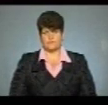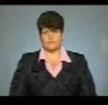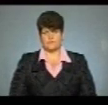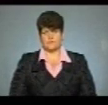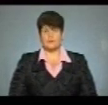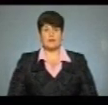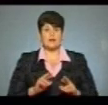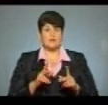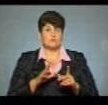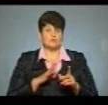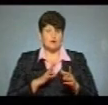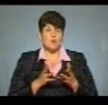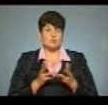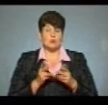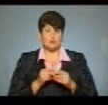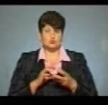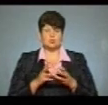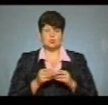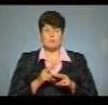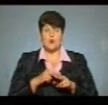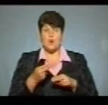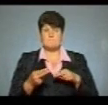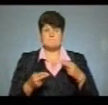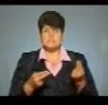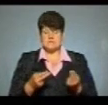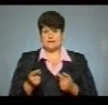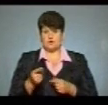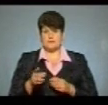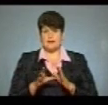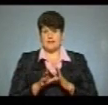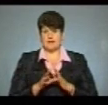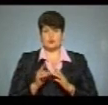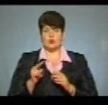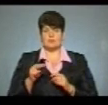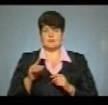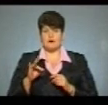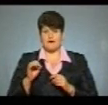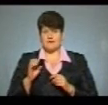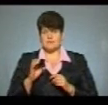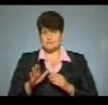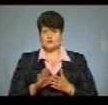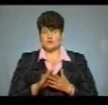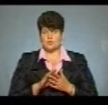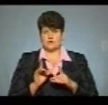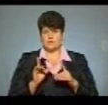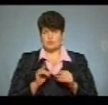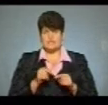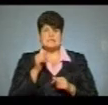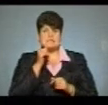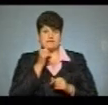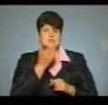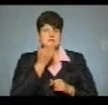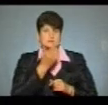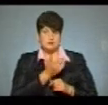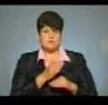І як була розрахована сума компенсації «Тернопільелектротрансу» за безкоштовний проїзд учнів і студентів, про це ми завтра запитаємо